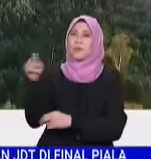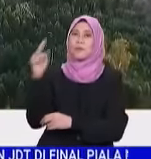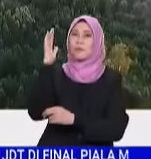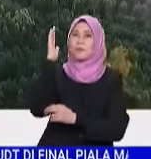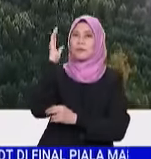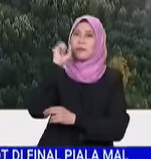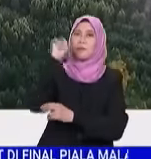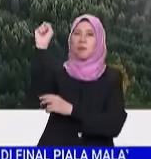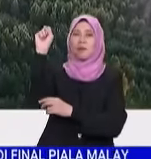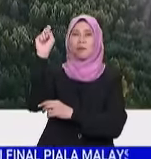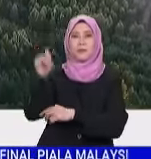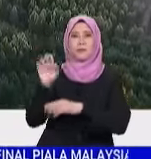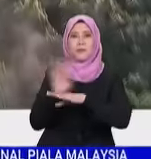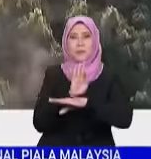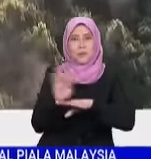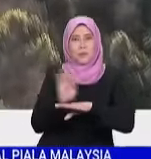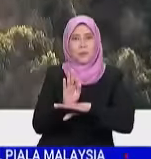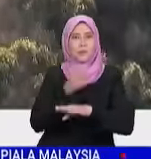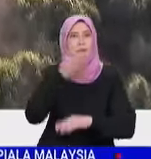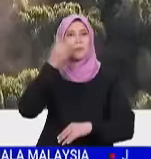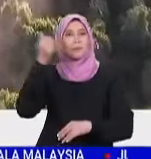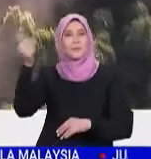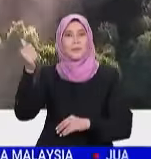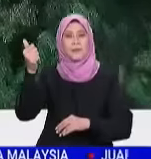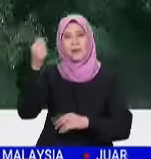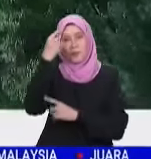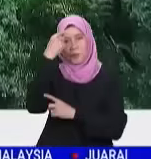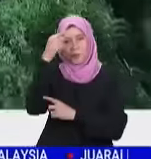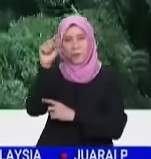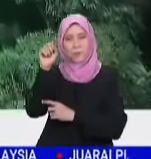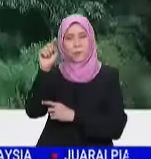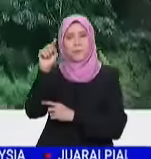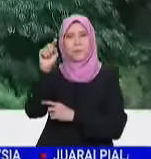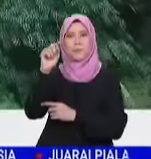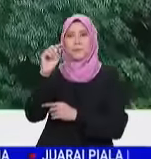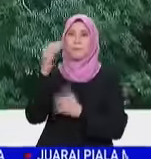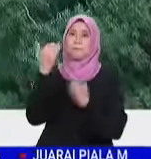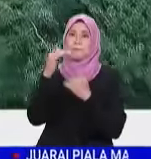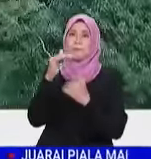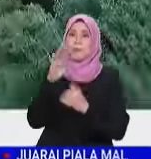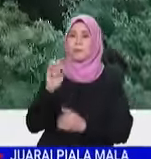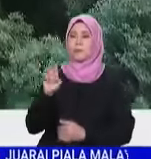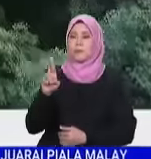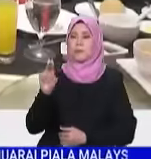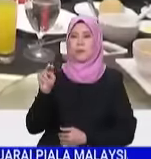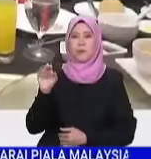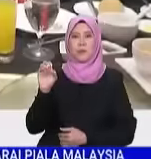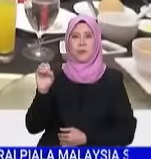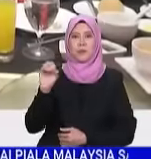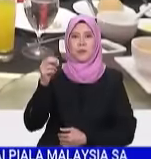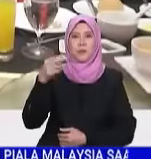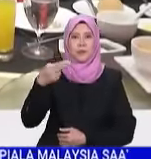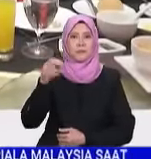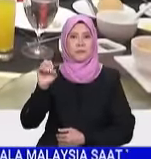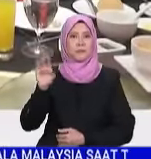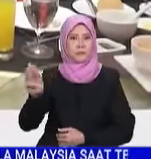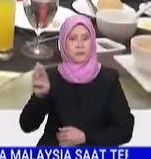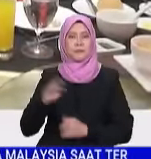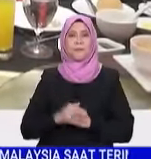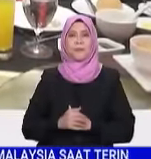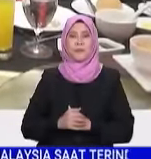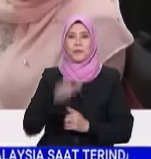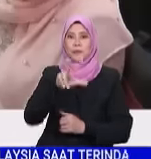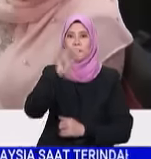akan terus berfungsi sebagai yang terbaik untuk inisiatif Heart of Borneo hob dengan memastikan